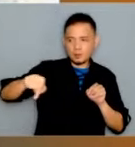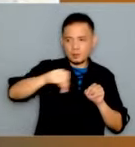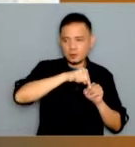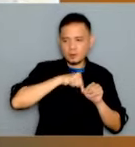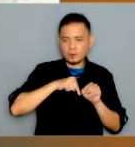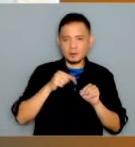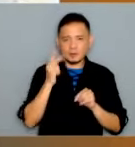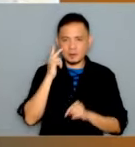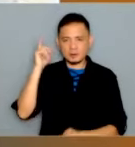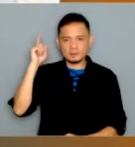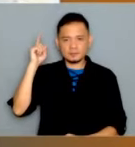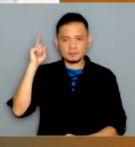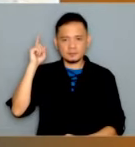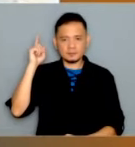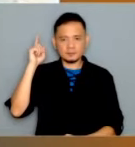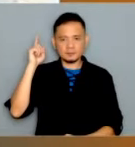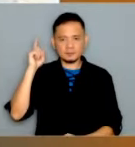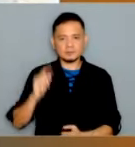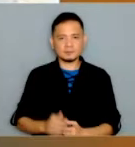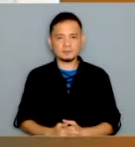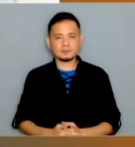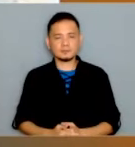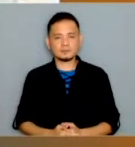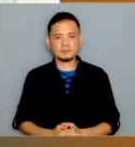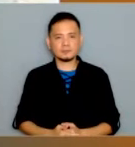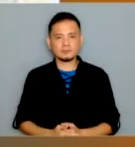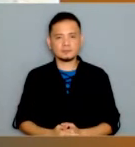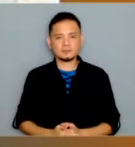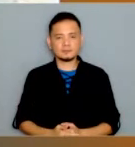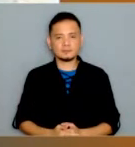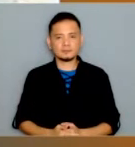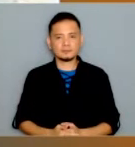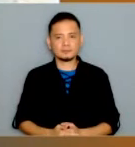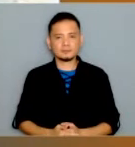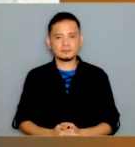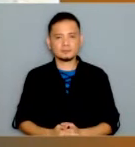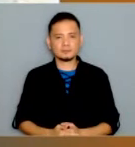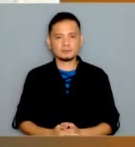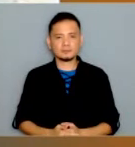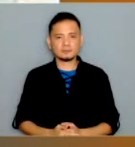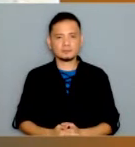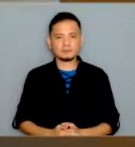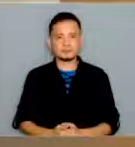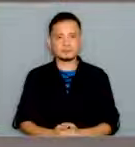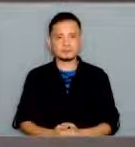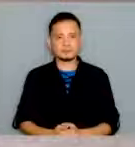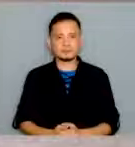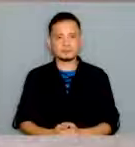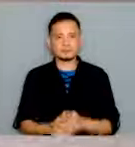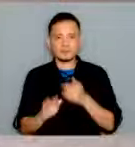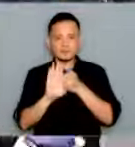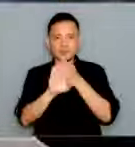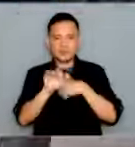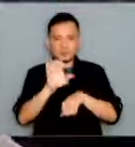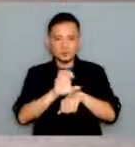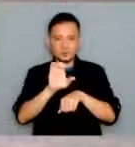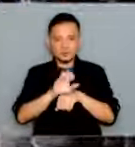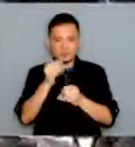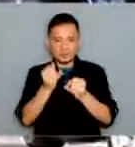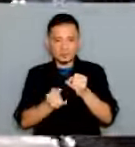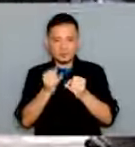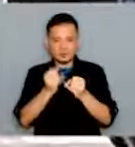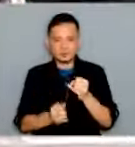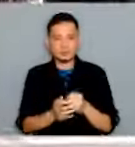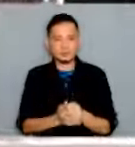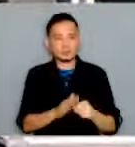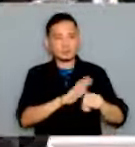Dederecho ito sa P. Burgos, Dr. Garcia, at saka iikot sa R. Habson at babalik sa simbahan. Inabisuhan na rin ang mga motorista